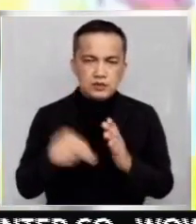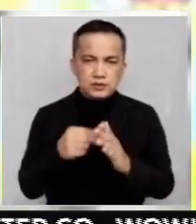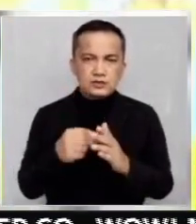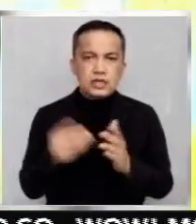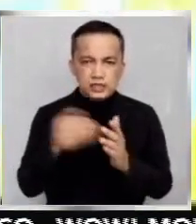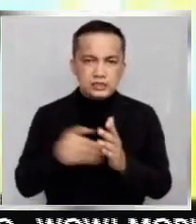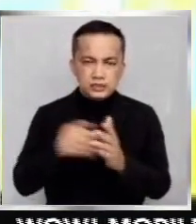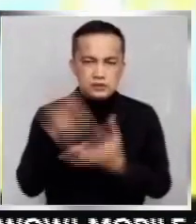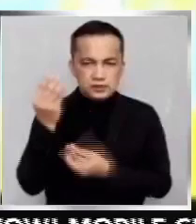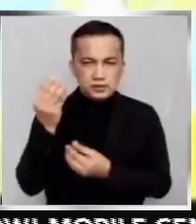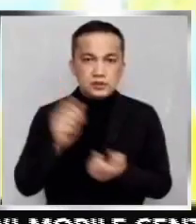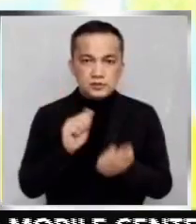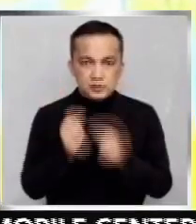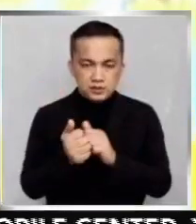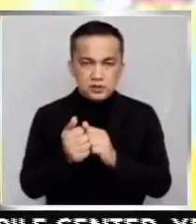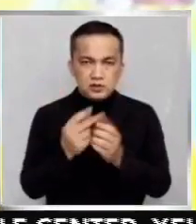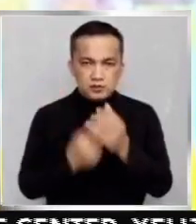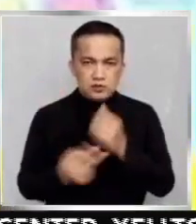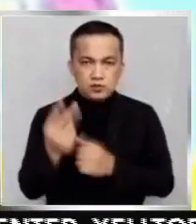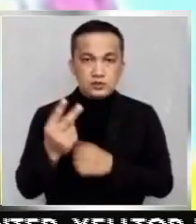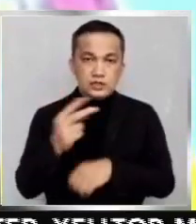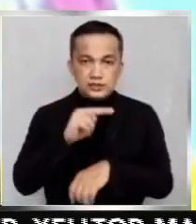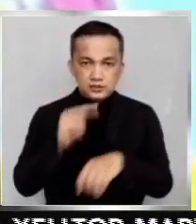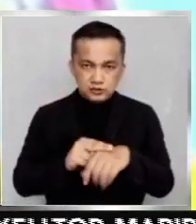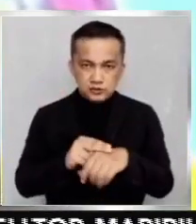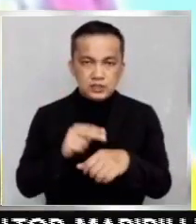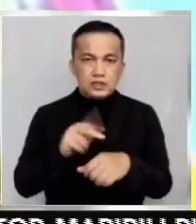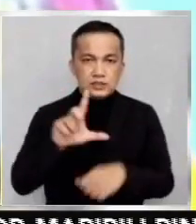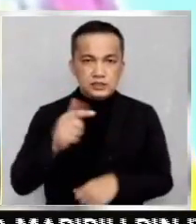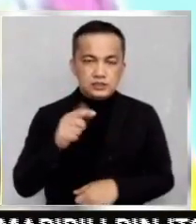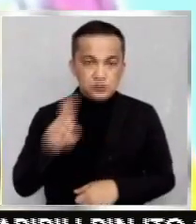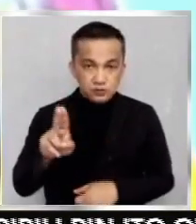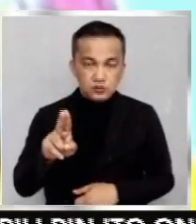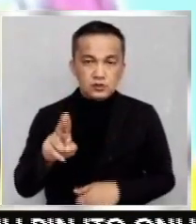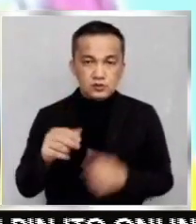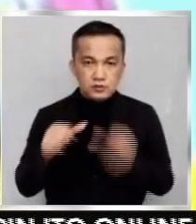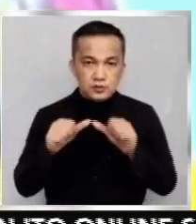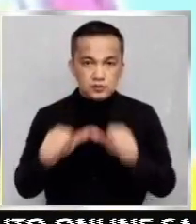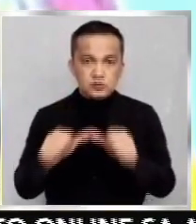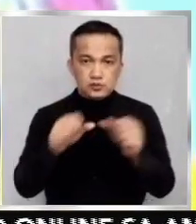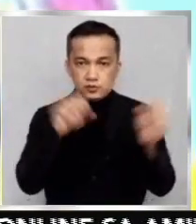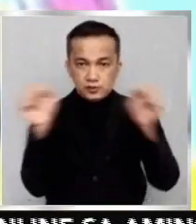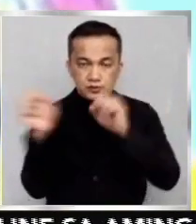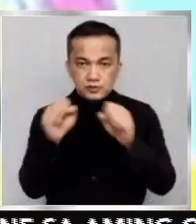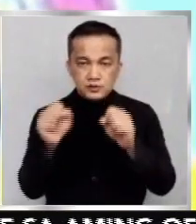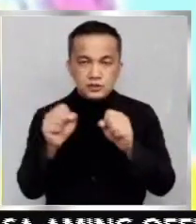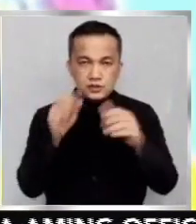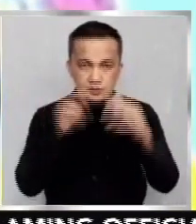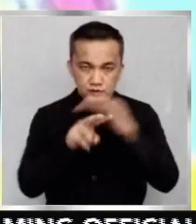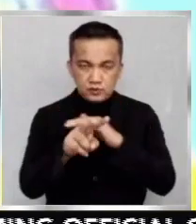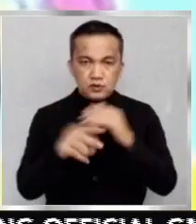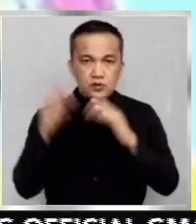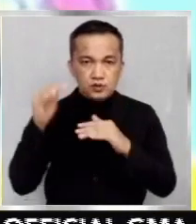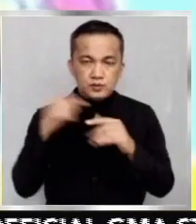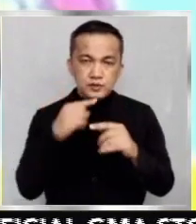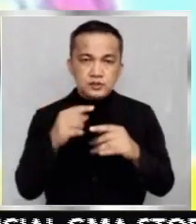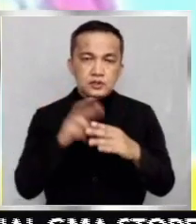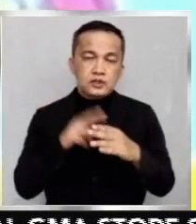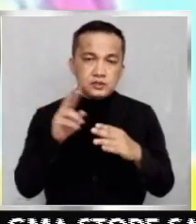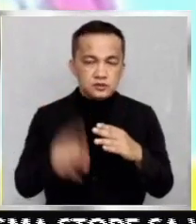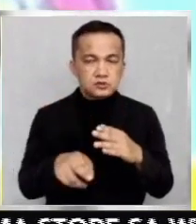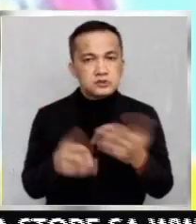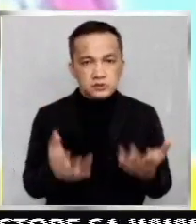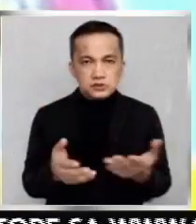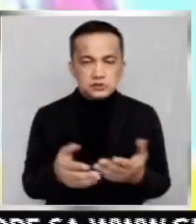makapag-adjust po both the national and local government, kung magpapatuloy yung bagyo as forecast, hopefully yung outermost periphery lang, then we're